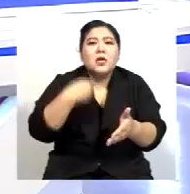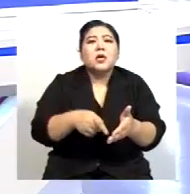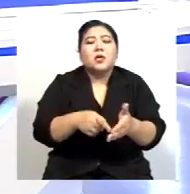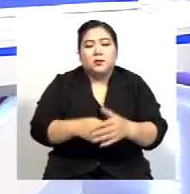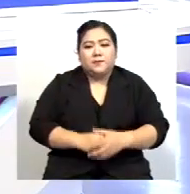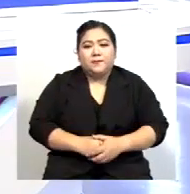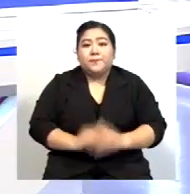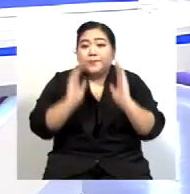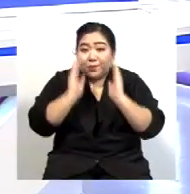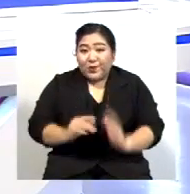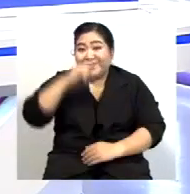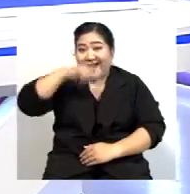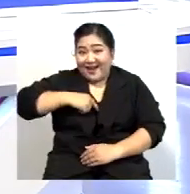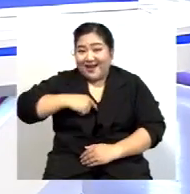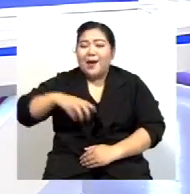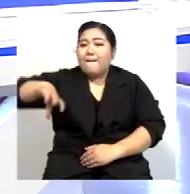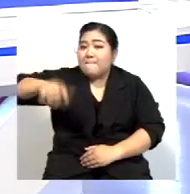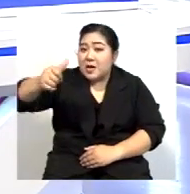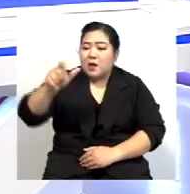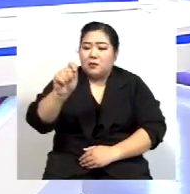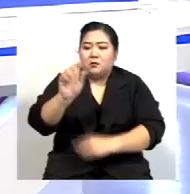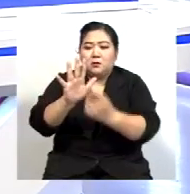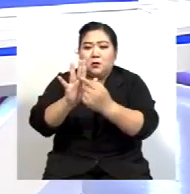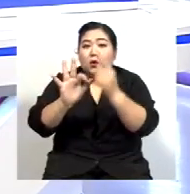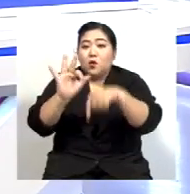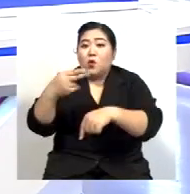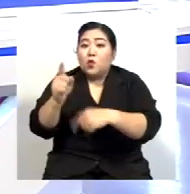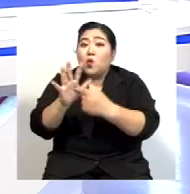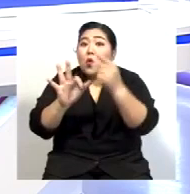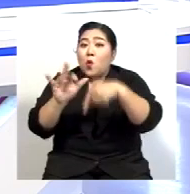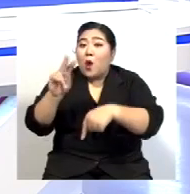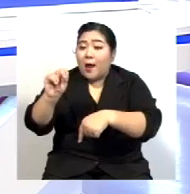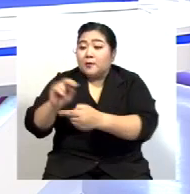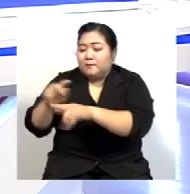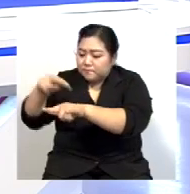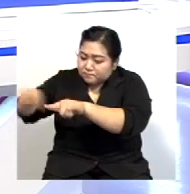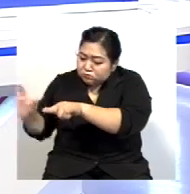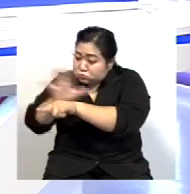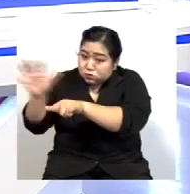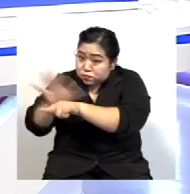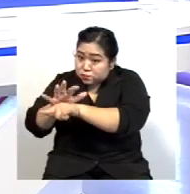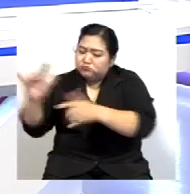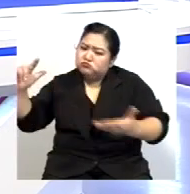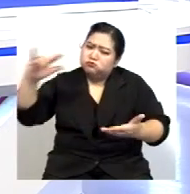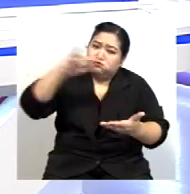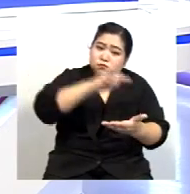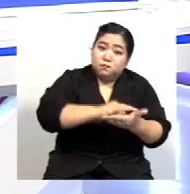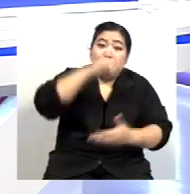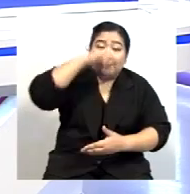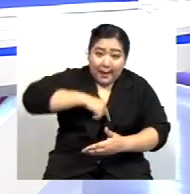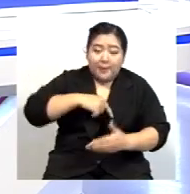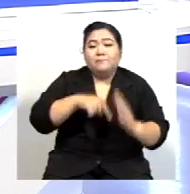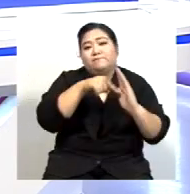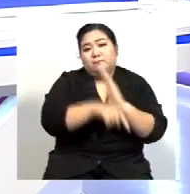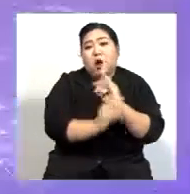ส่วนคนไทยที่เดินทางกลับมาจากอู่ฮั่นแล้วก็ไปเฝ้าการสังเกตอาการอยู่ที่อาคารรับรองฐานทัพเรือสัตหีบนะคะต